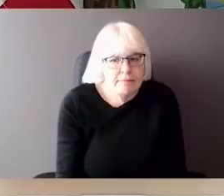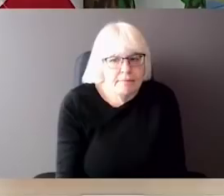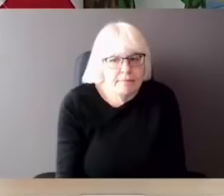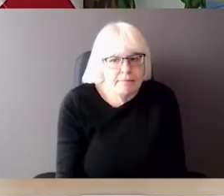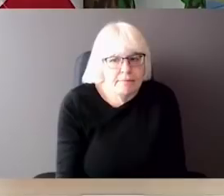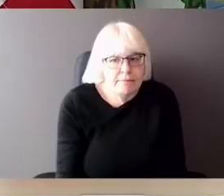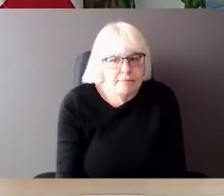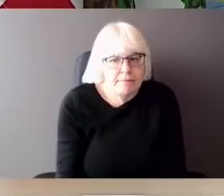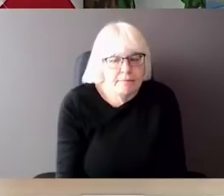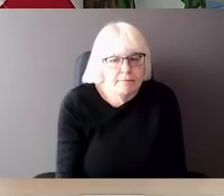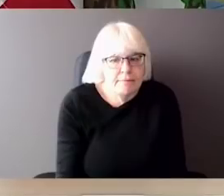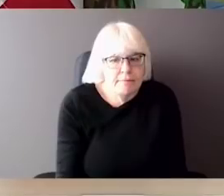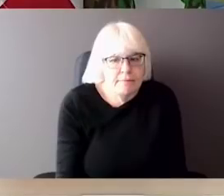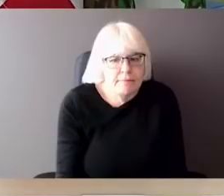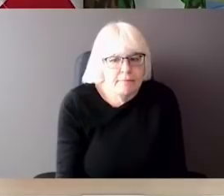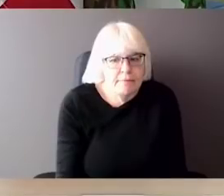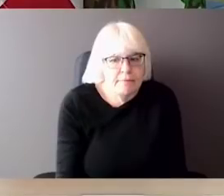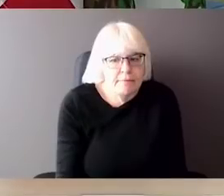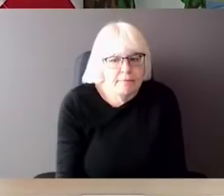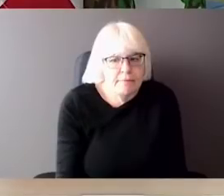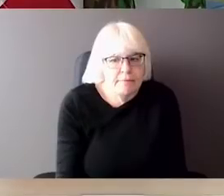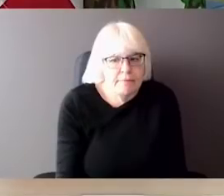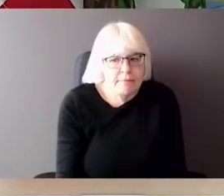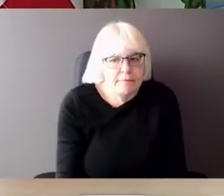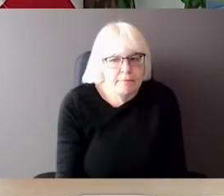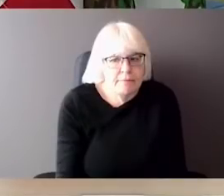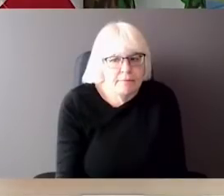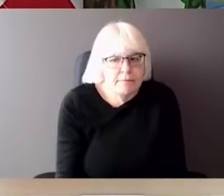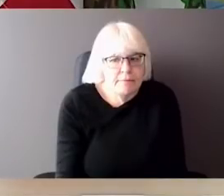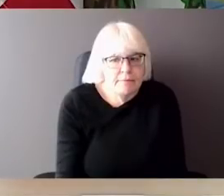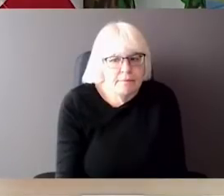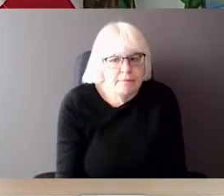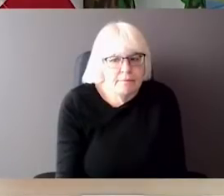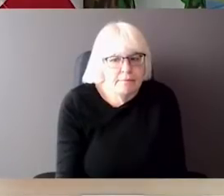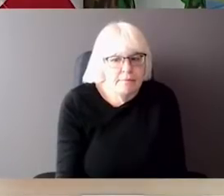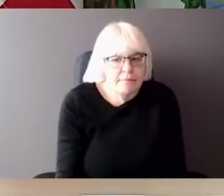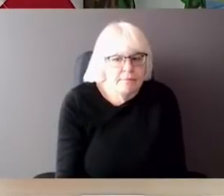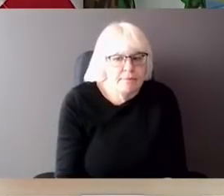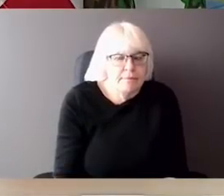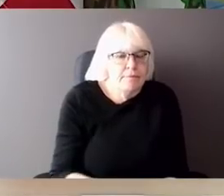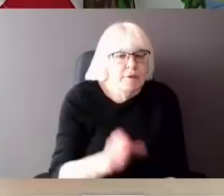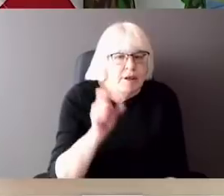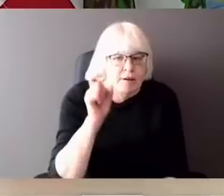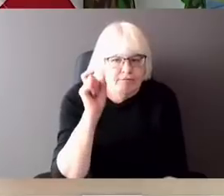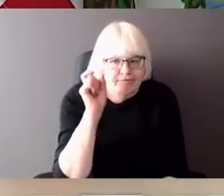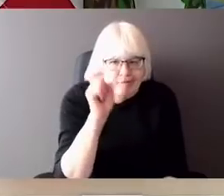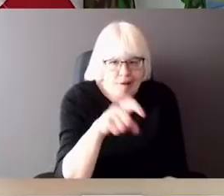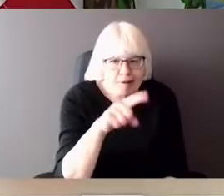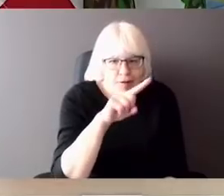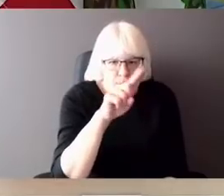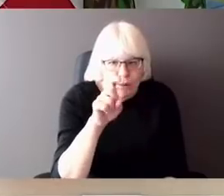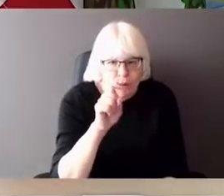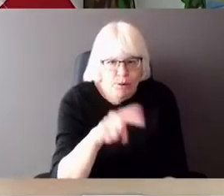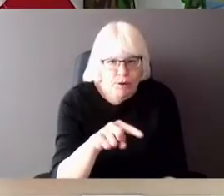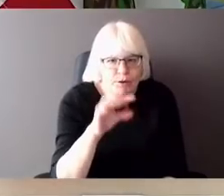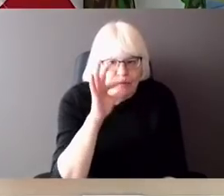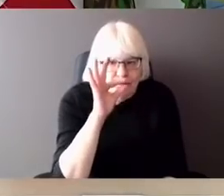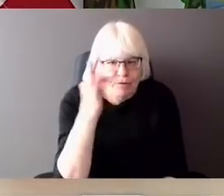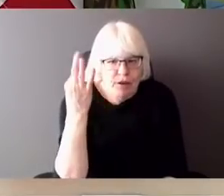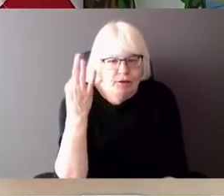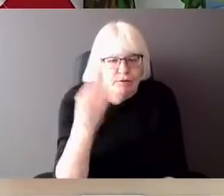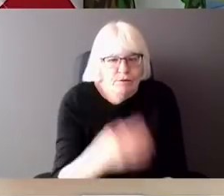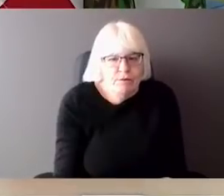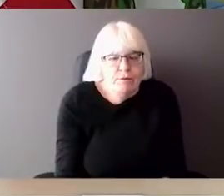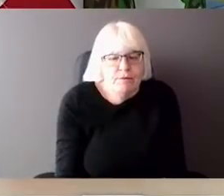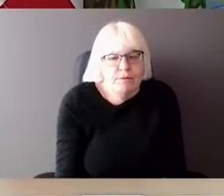aujourd'hui. Et ma toute dernière question, c'est justement concernant la vaccination, parce que vous avez dit que l'obtention de